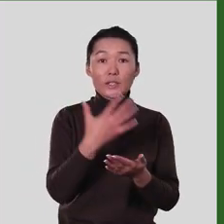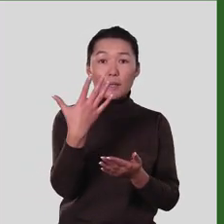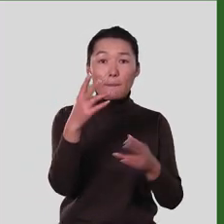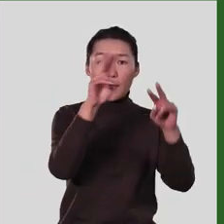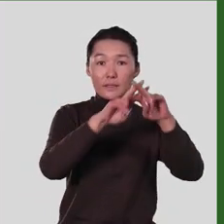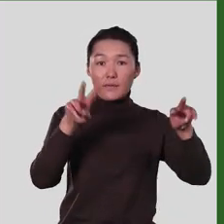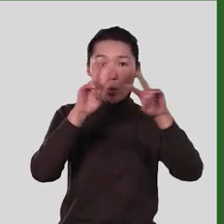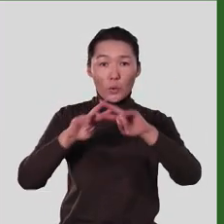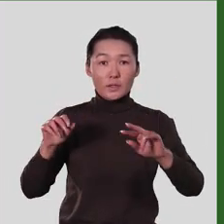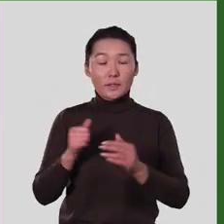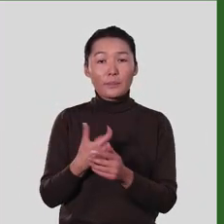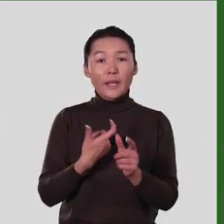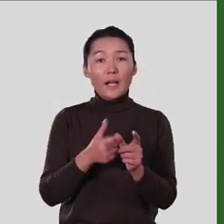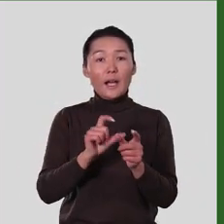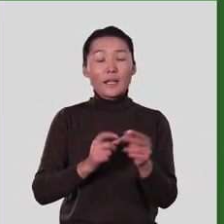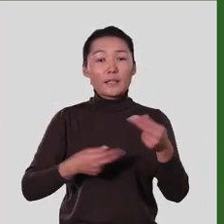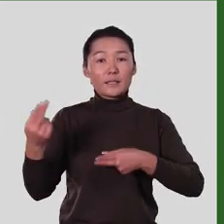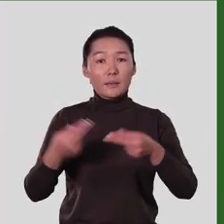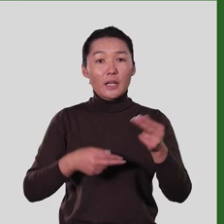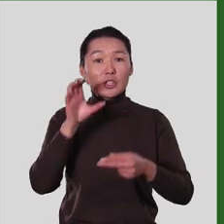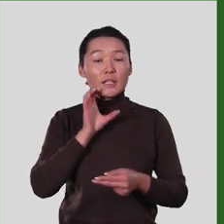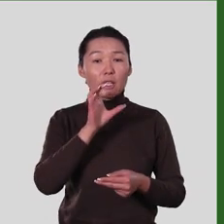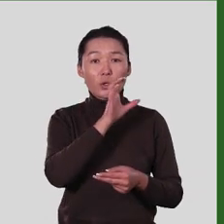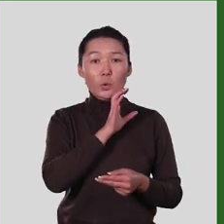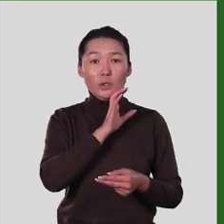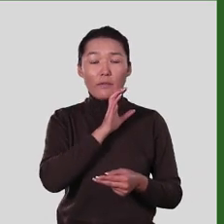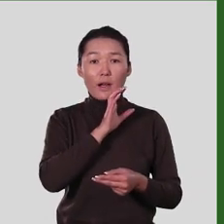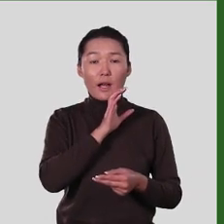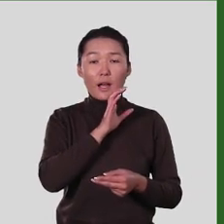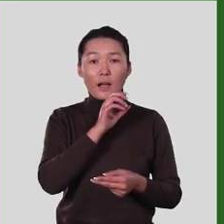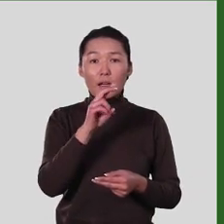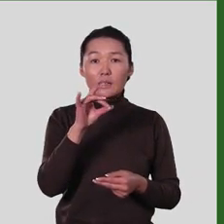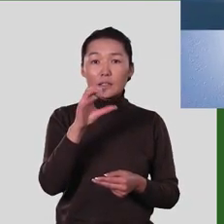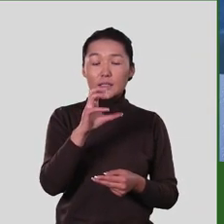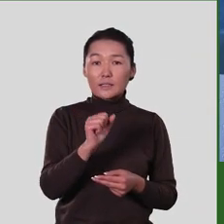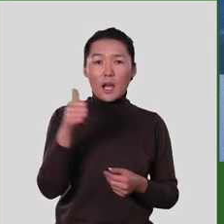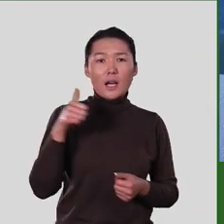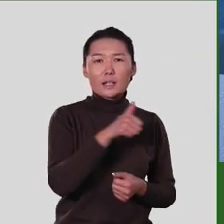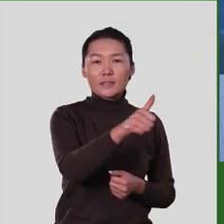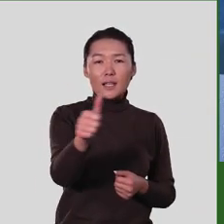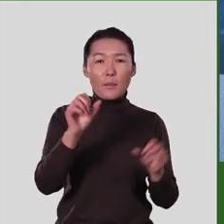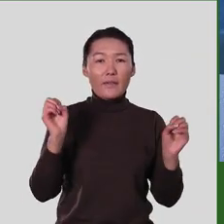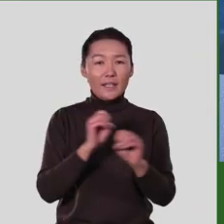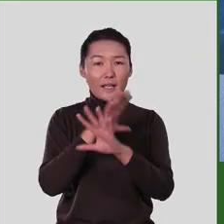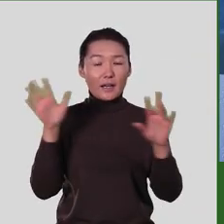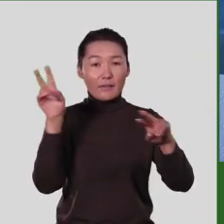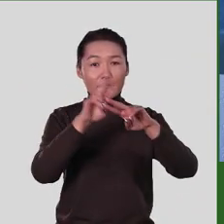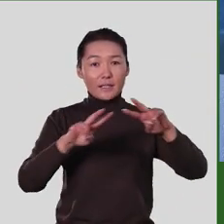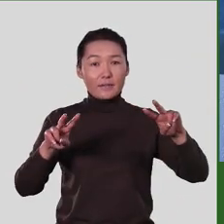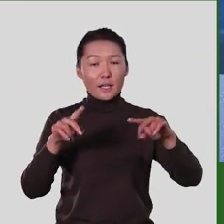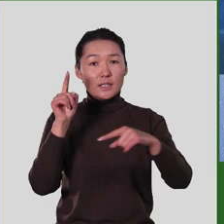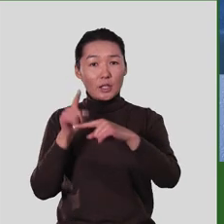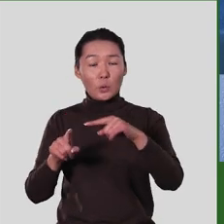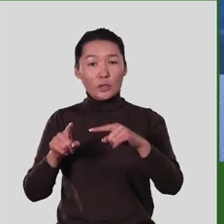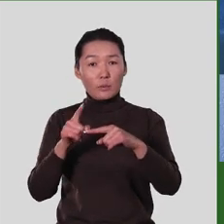звезд. Это изображение Южного креста, самого яркого созвездия Южного полушария.